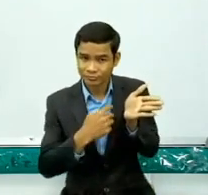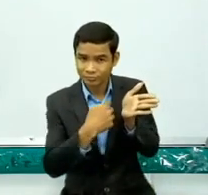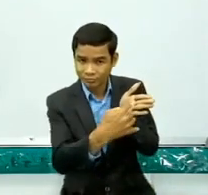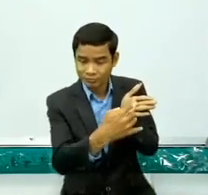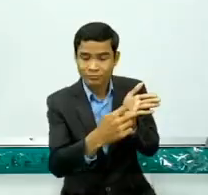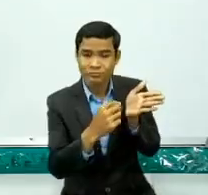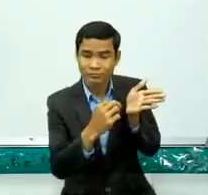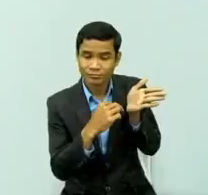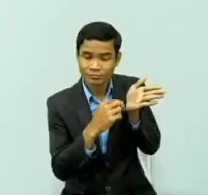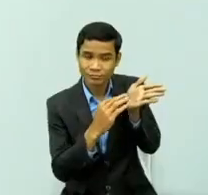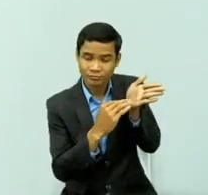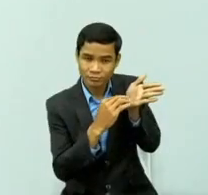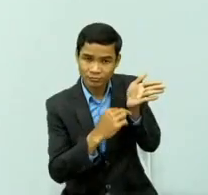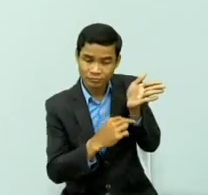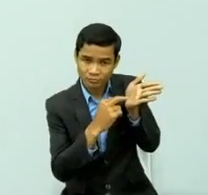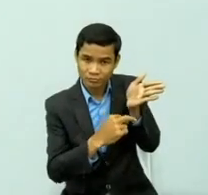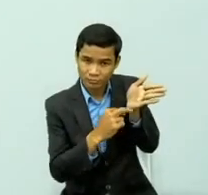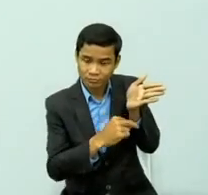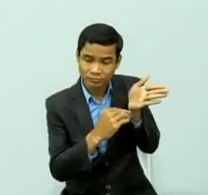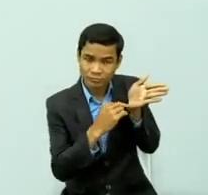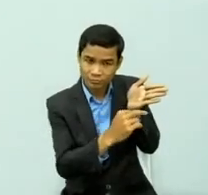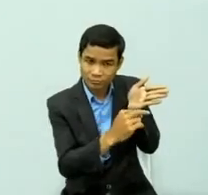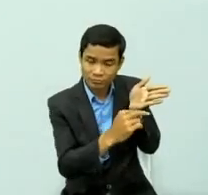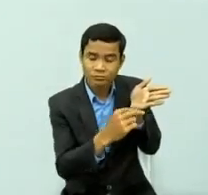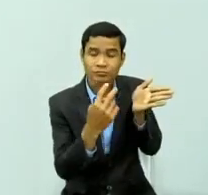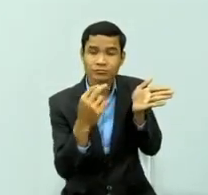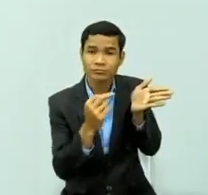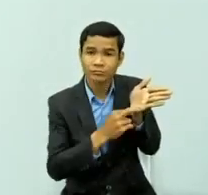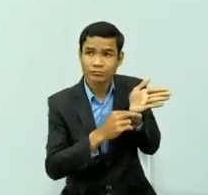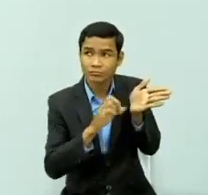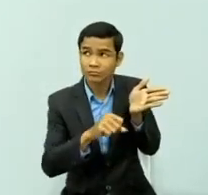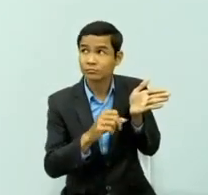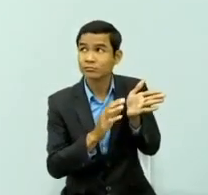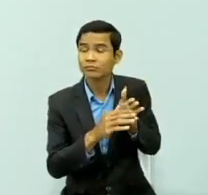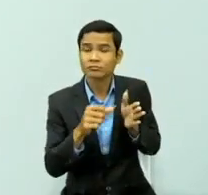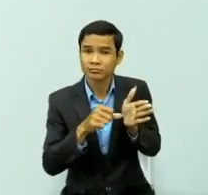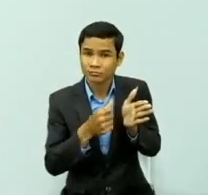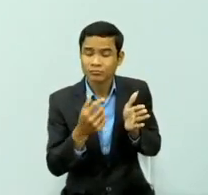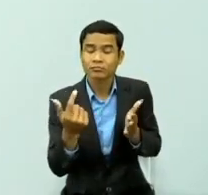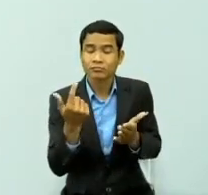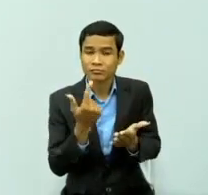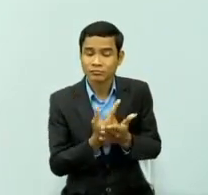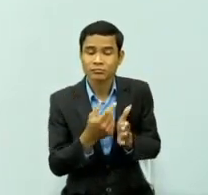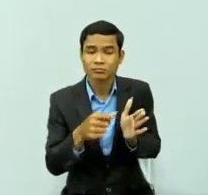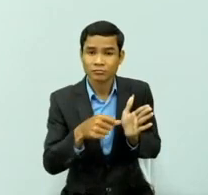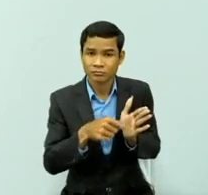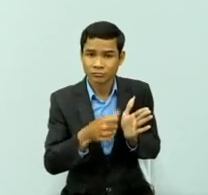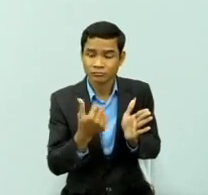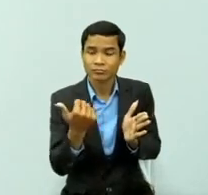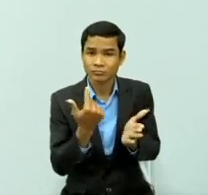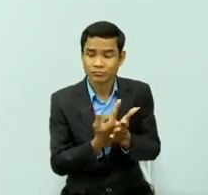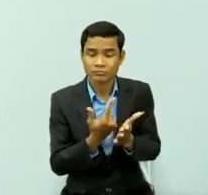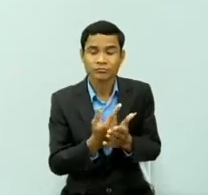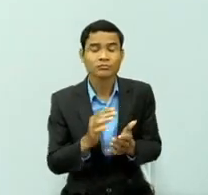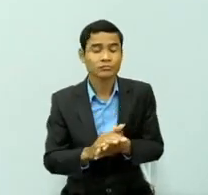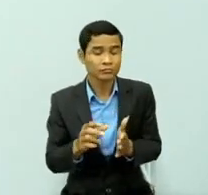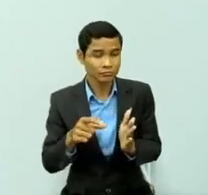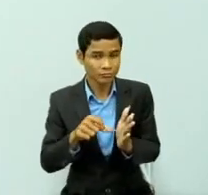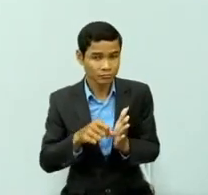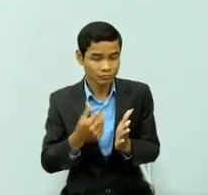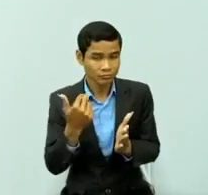បំផុតណានេះកូនឃើញទេកូននៅទំព័រដដែលគឺអ្នកគ្រូមានតារាង